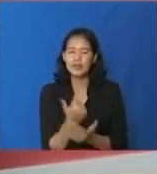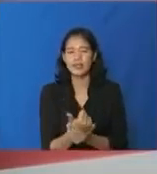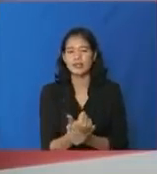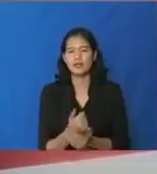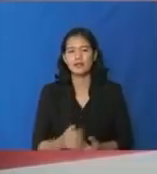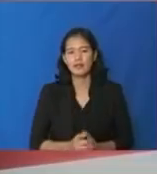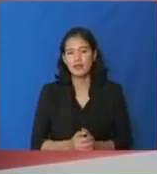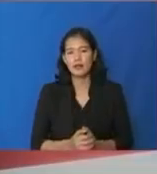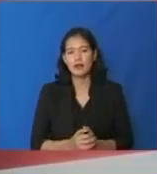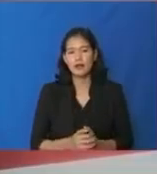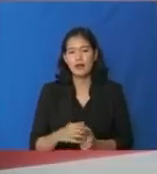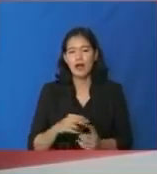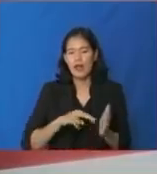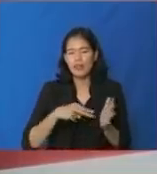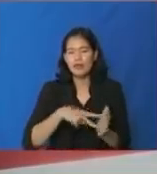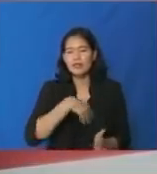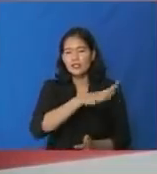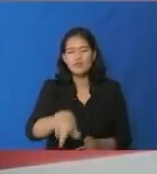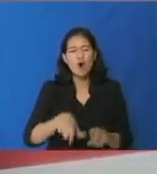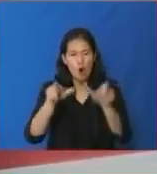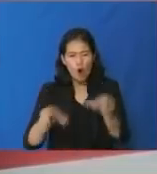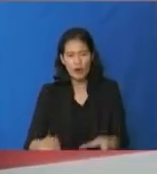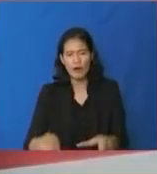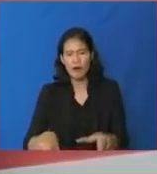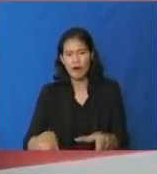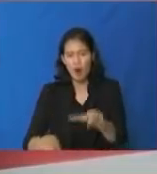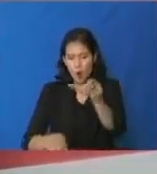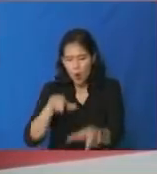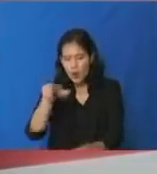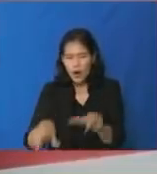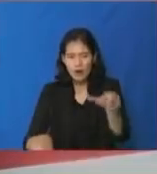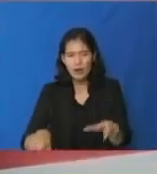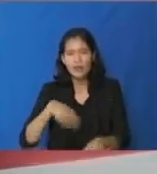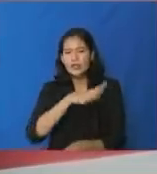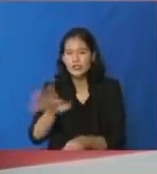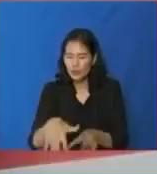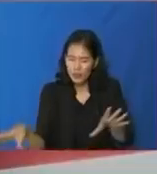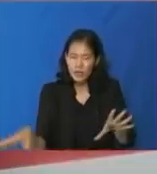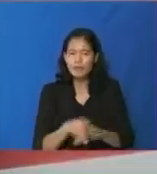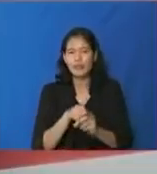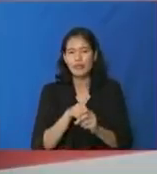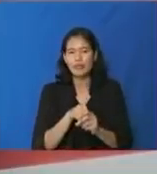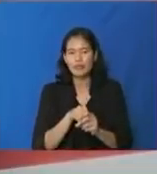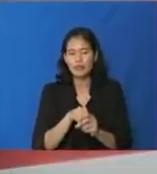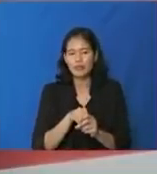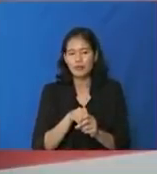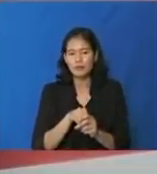supaya juga semua fihak lalu mulut Valentine semua pihak ikut bersama-sama